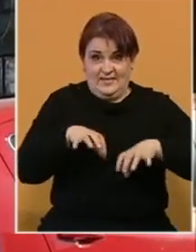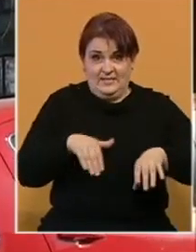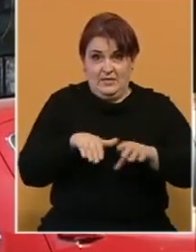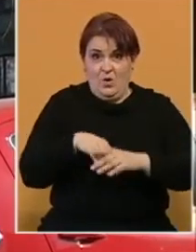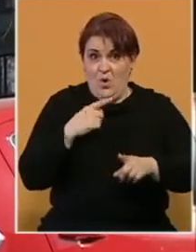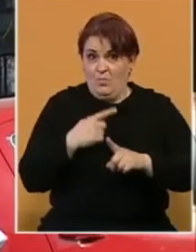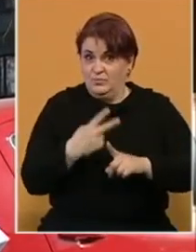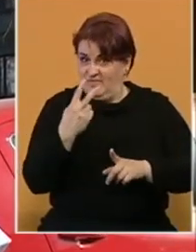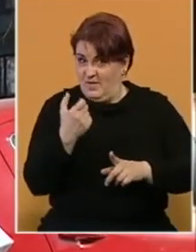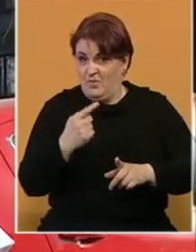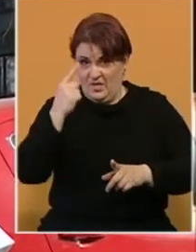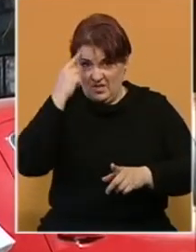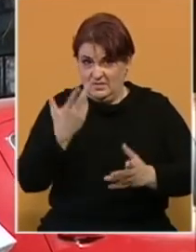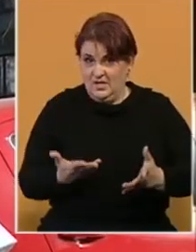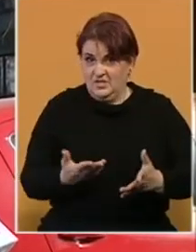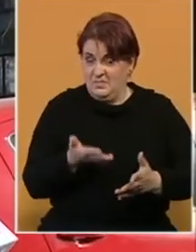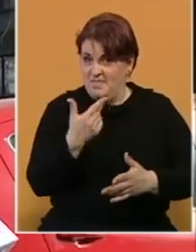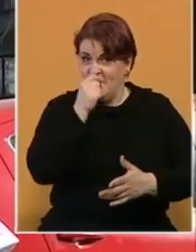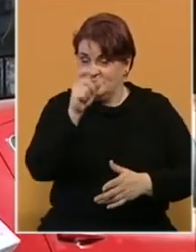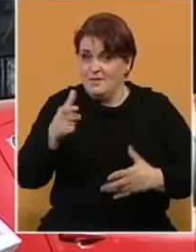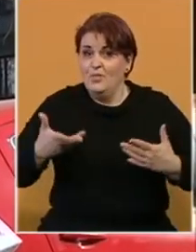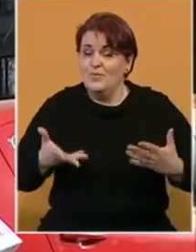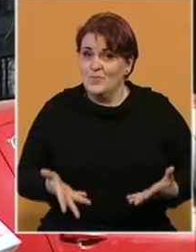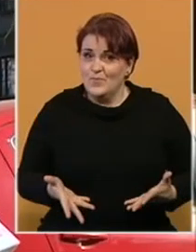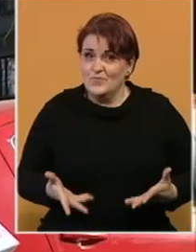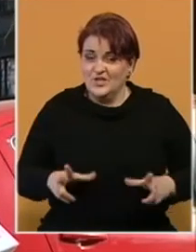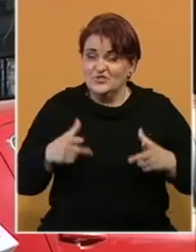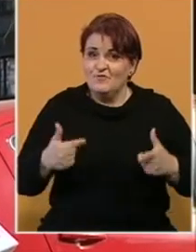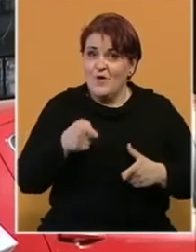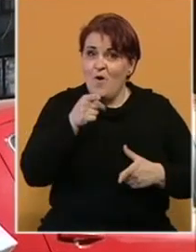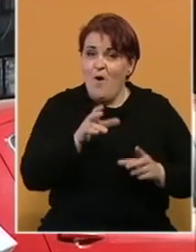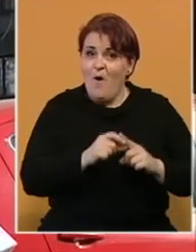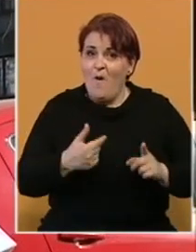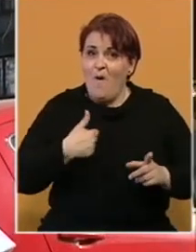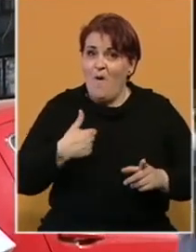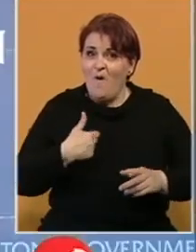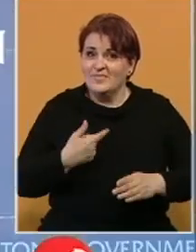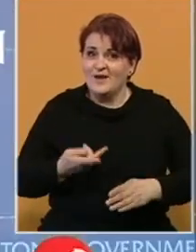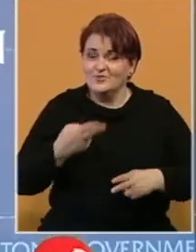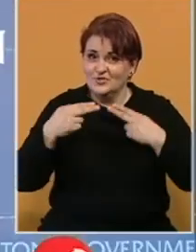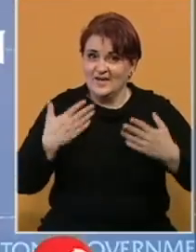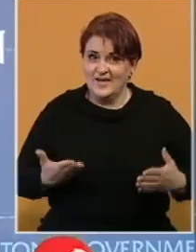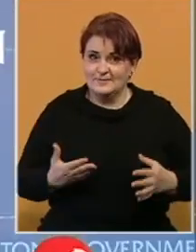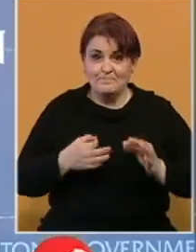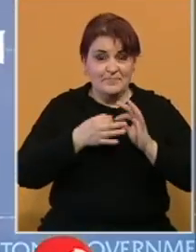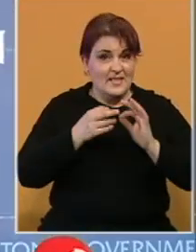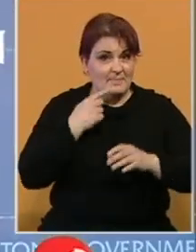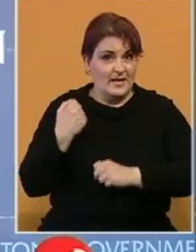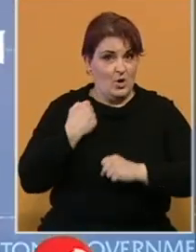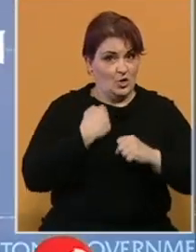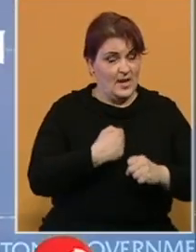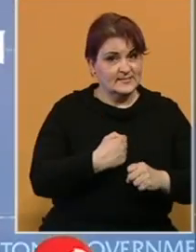puta 2,5, to je znači 40-50 ljudi je žive od naših restorana. Mjera koja je